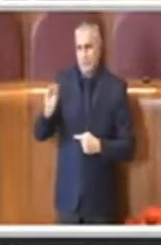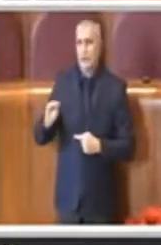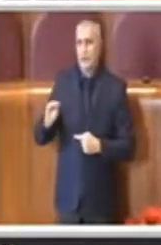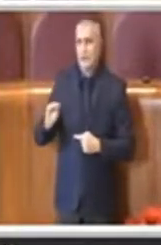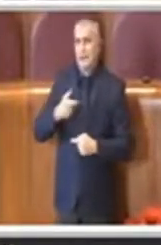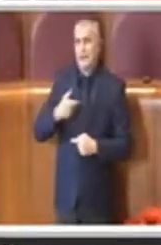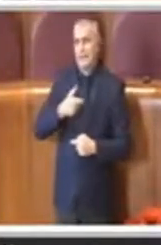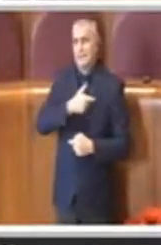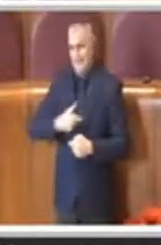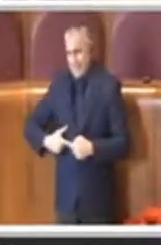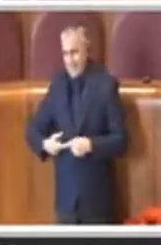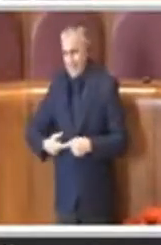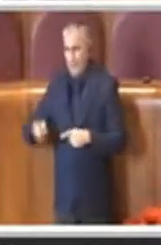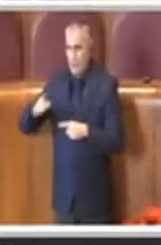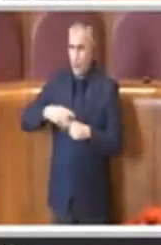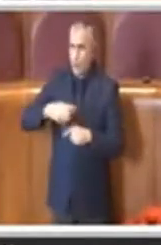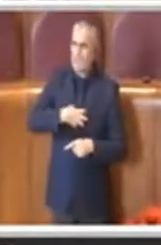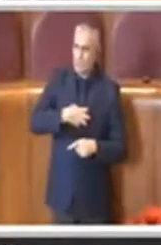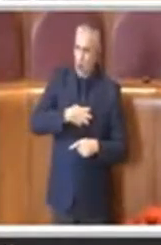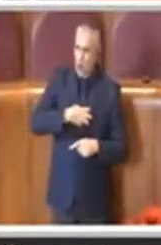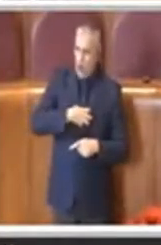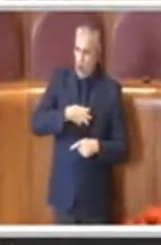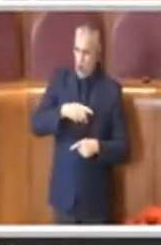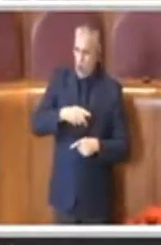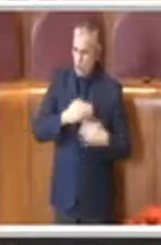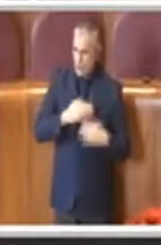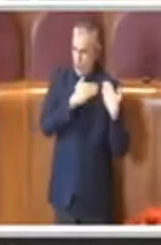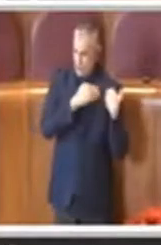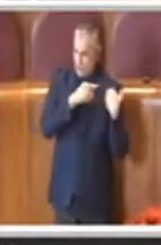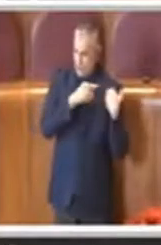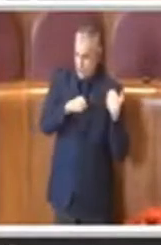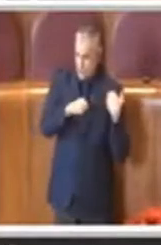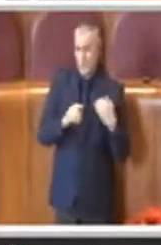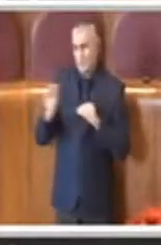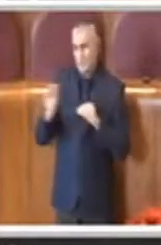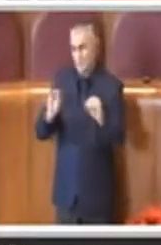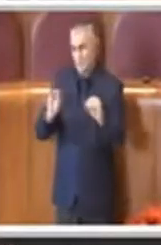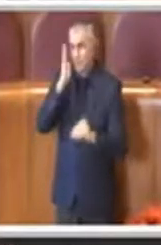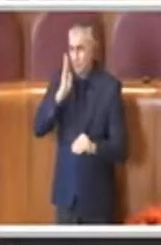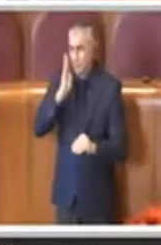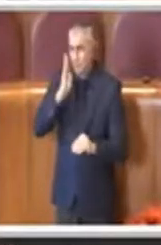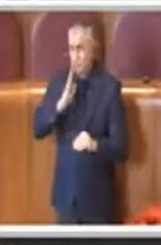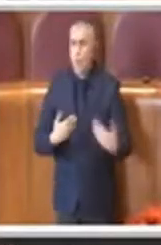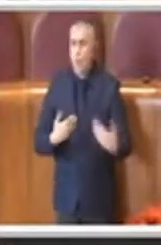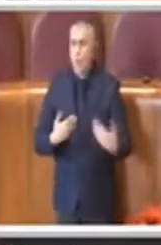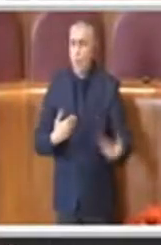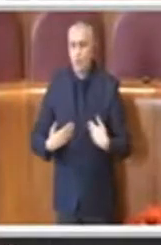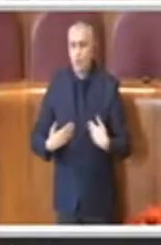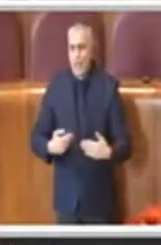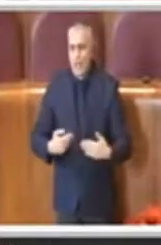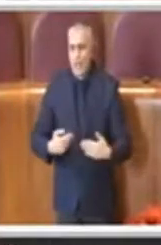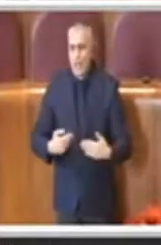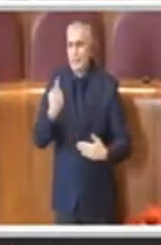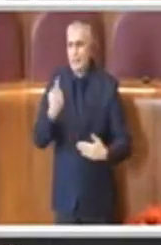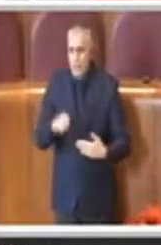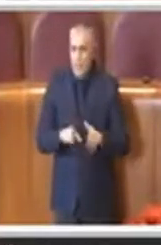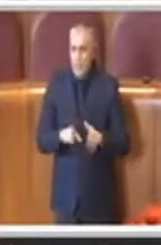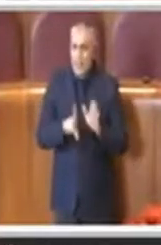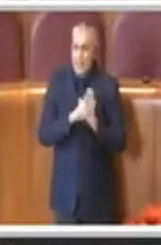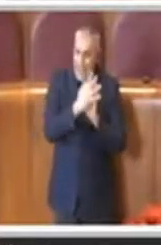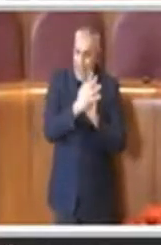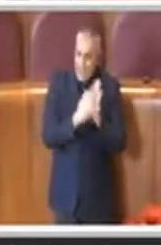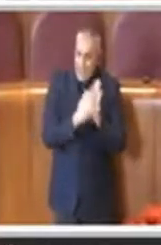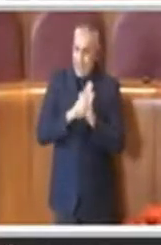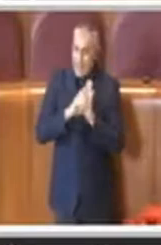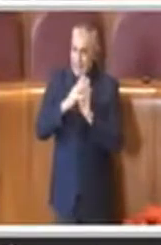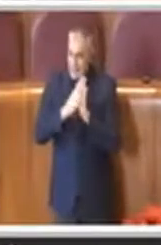impegna la sindaca e gli assessori competenti a voler adottare con la massima urgenza ogni atto idoneo volto alla completa attuazione di tutte le